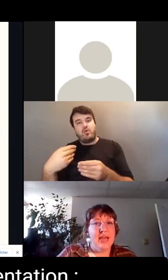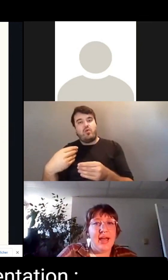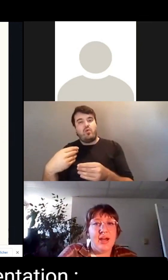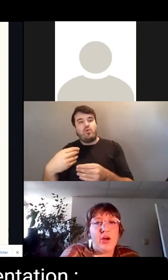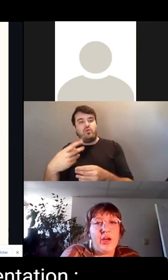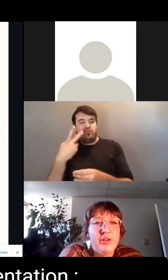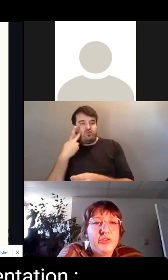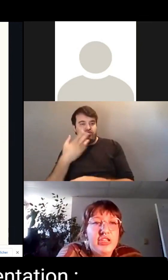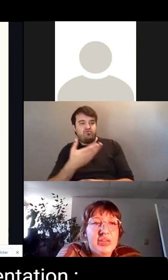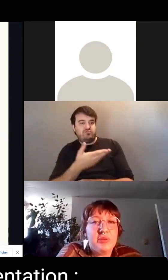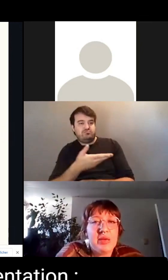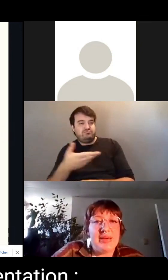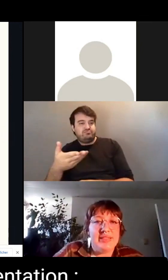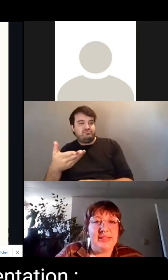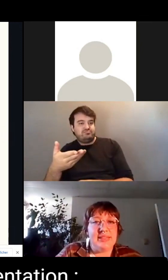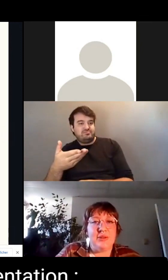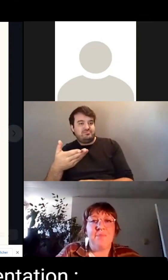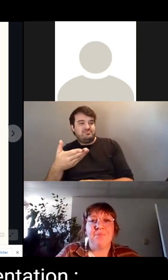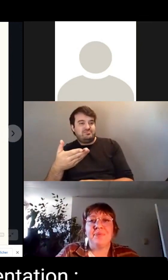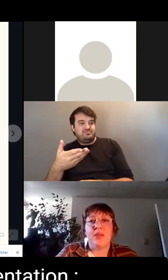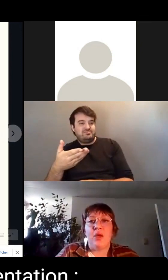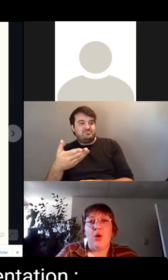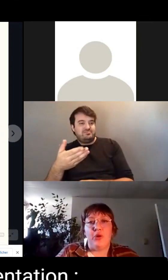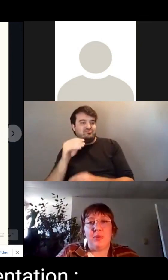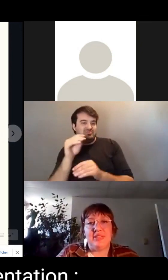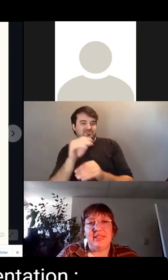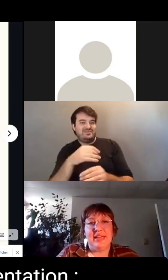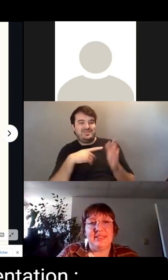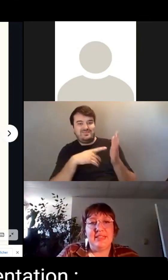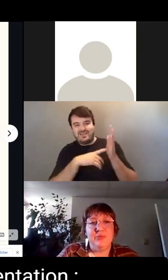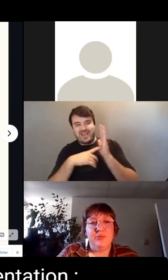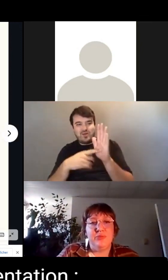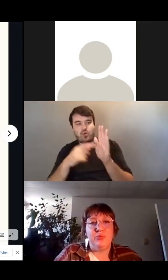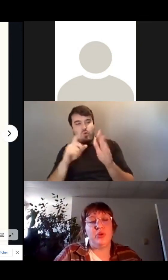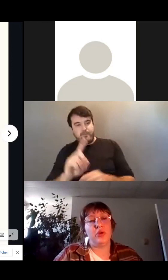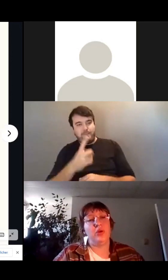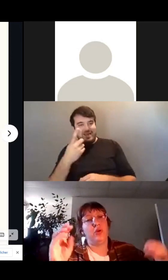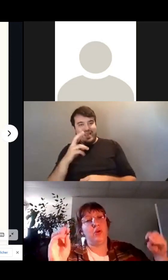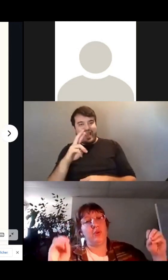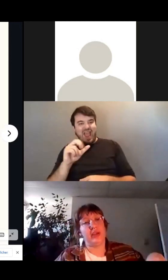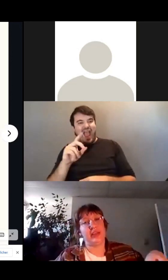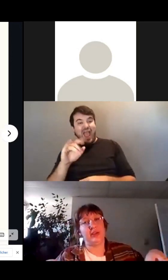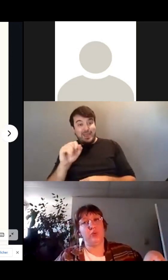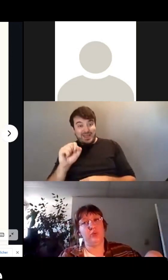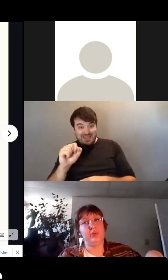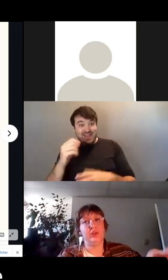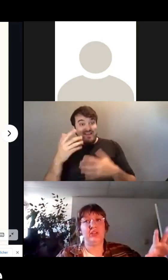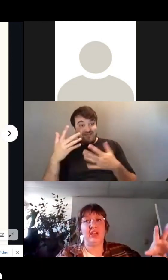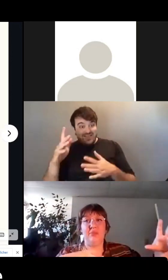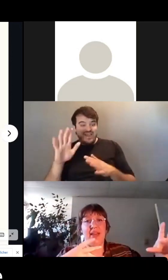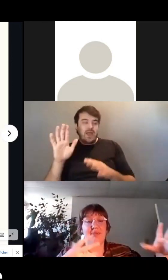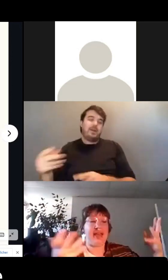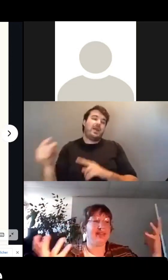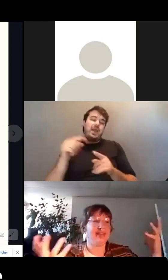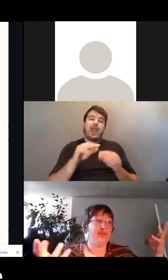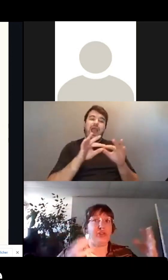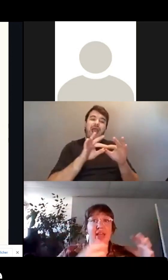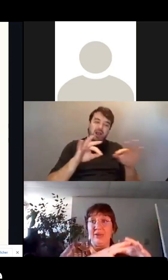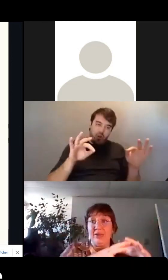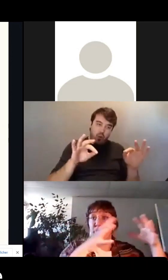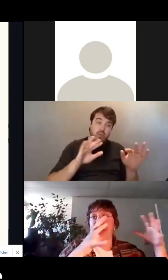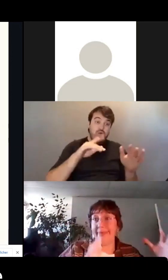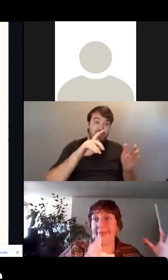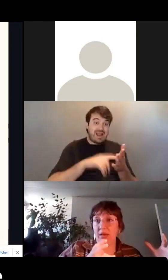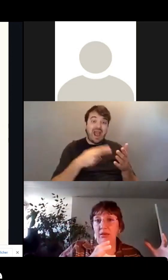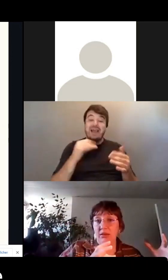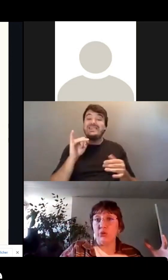voici. Alors, je l'ai mis sur ma présentation. On peut commencer avec des radis, puis on met nos haricots. Puis là, quand, ben, par exemple, notre